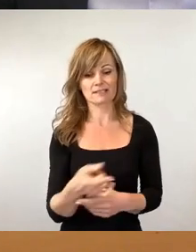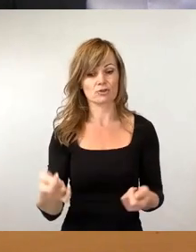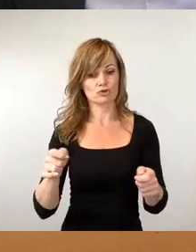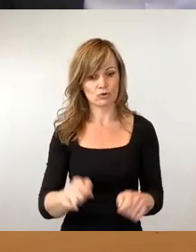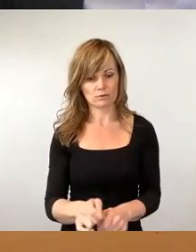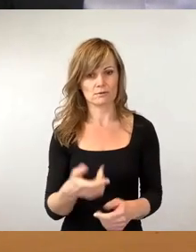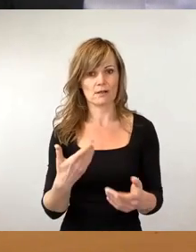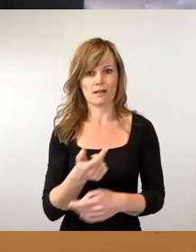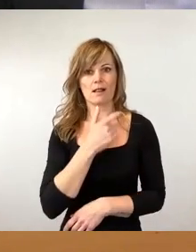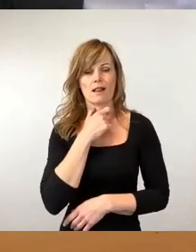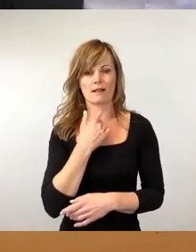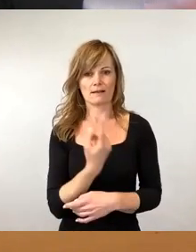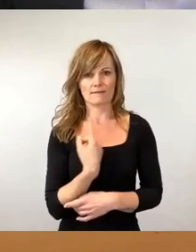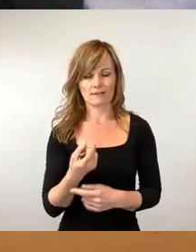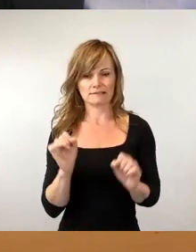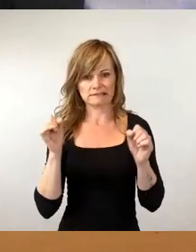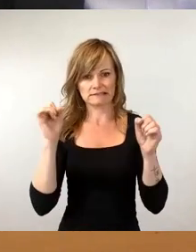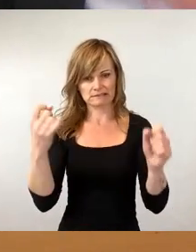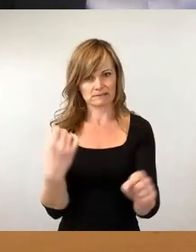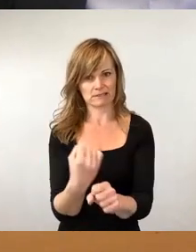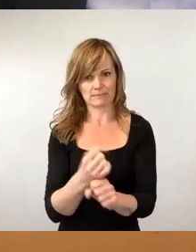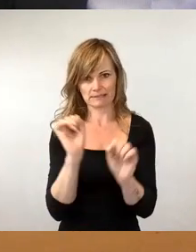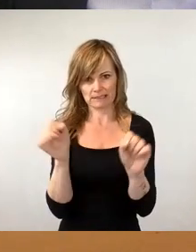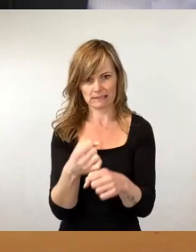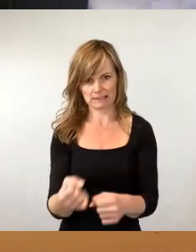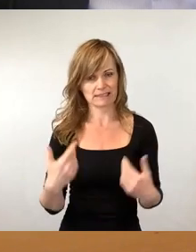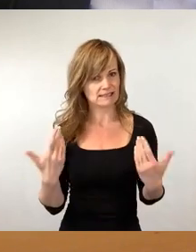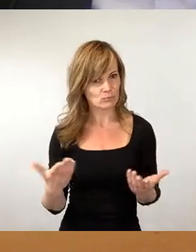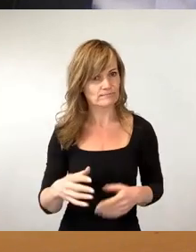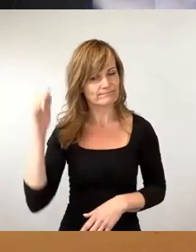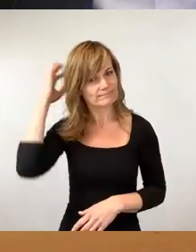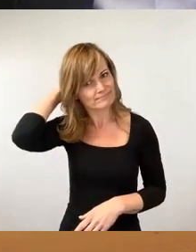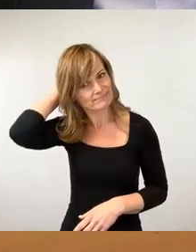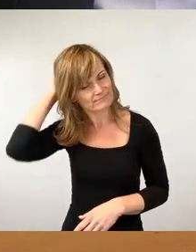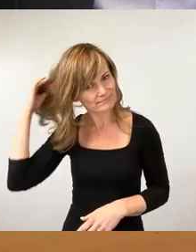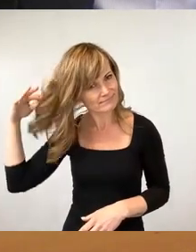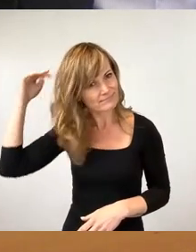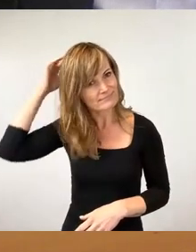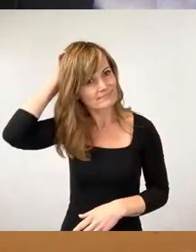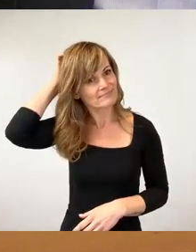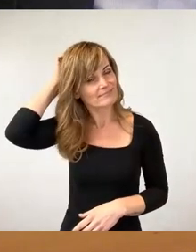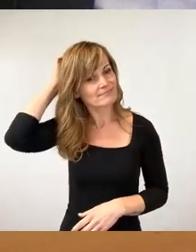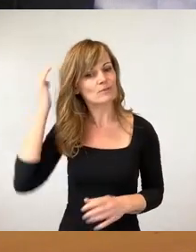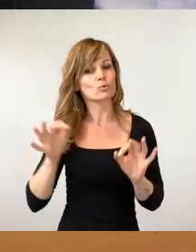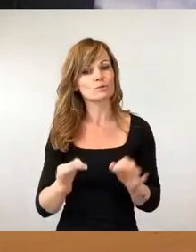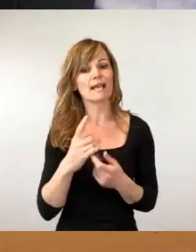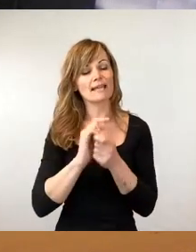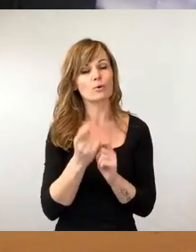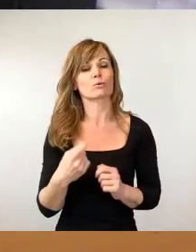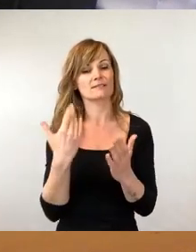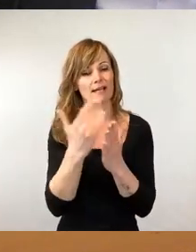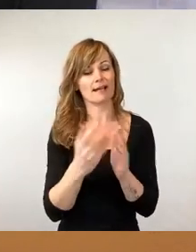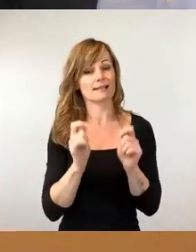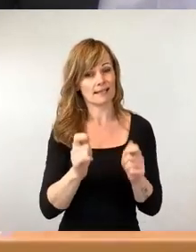am fleißigen Abarbeiten. Gut, jetzt kommen wir zu den Änderungsanträgen, die eingebracht werden